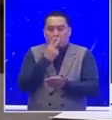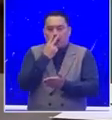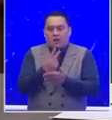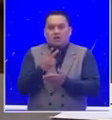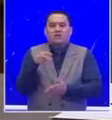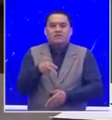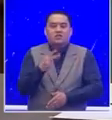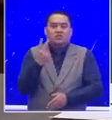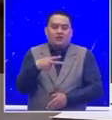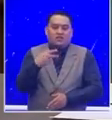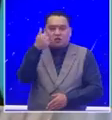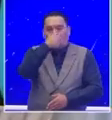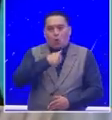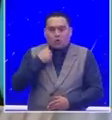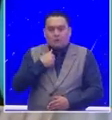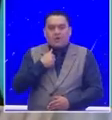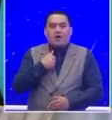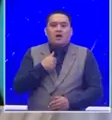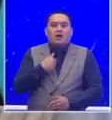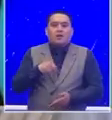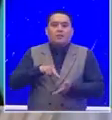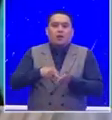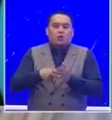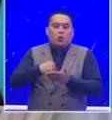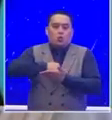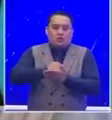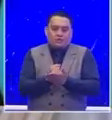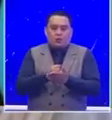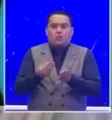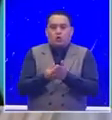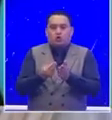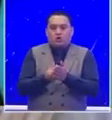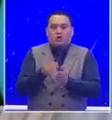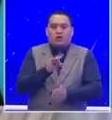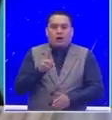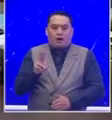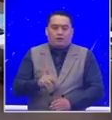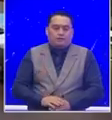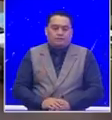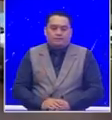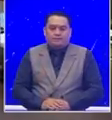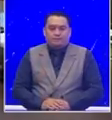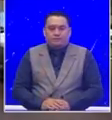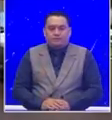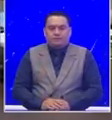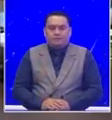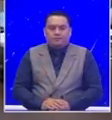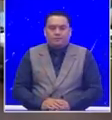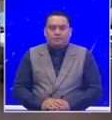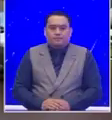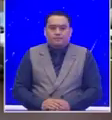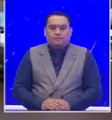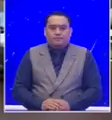на 2020 год и одобрен предварительный прогноз республиканского бюджета. Гульмира Тимиргалиева, Жайык Курманбаев, телеканал